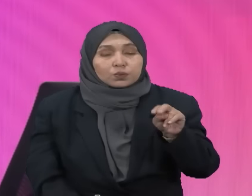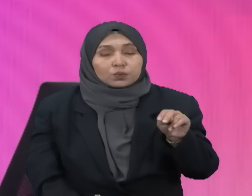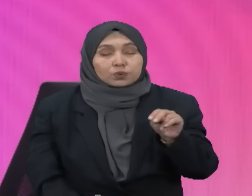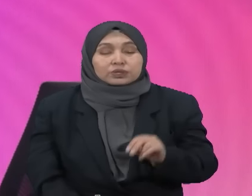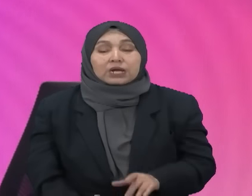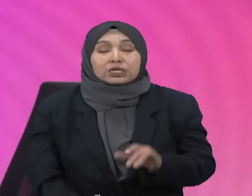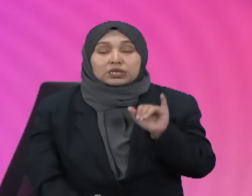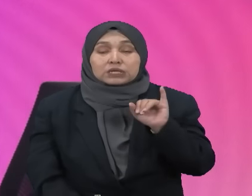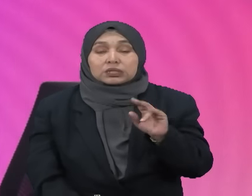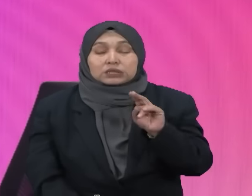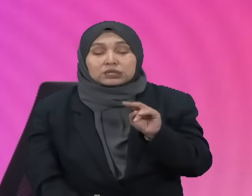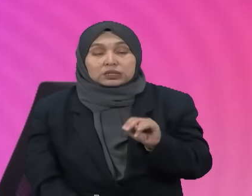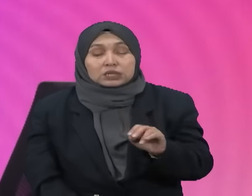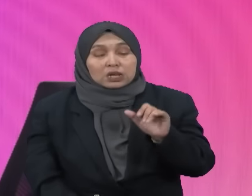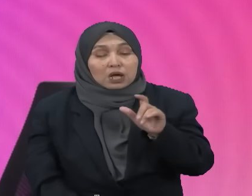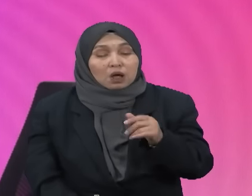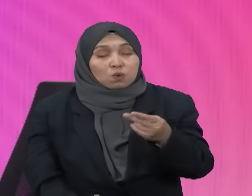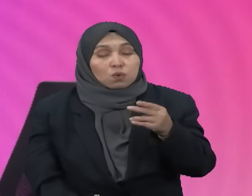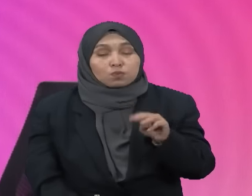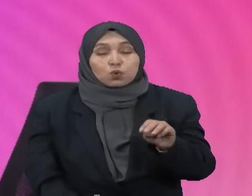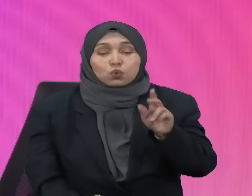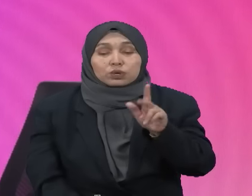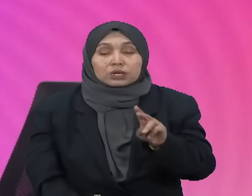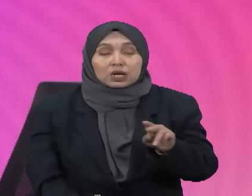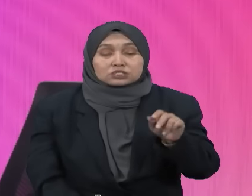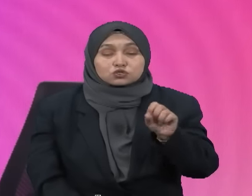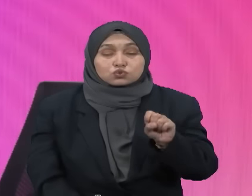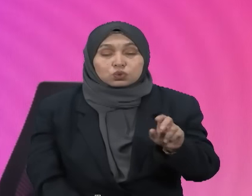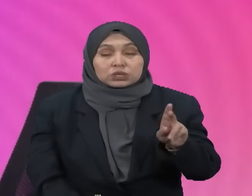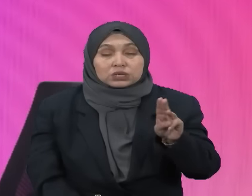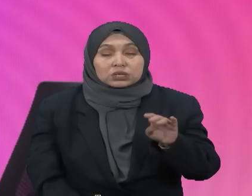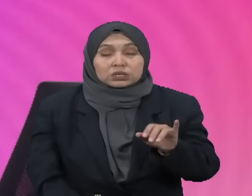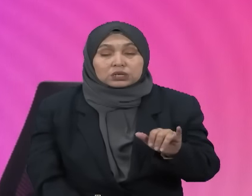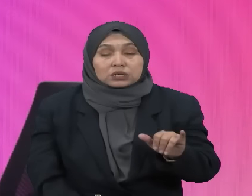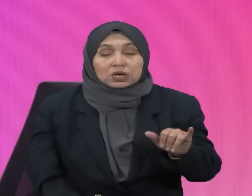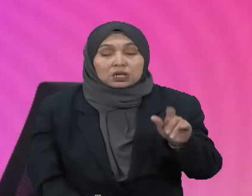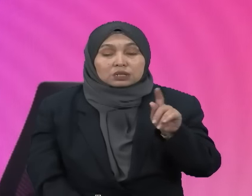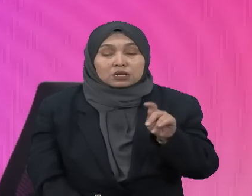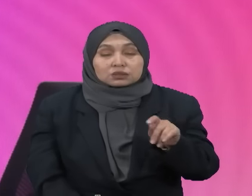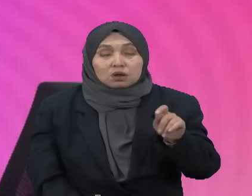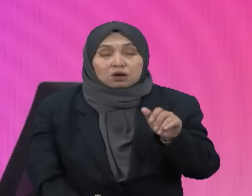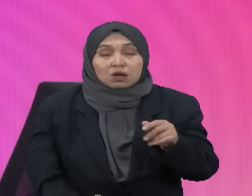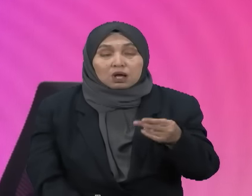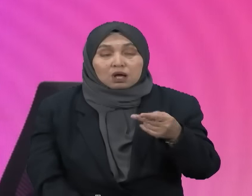taharun. Innahum unasun ya ta